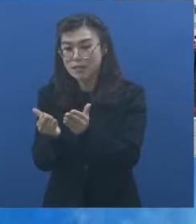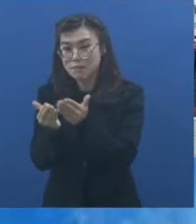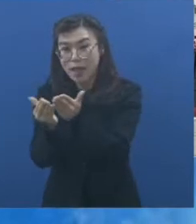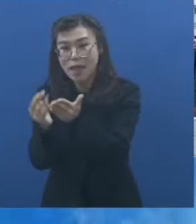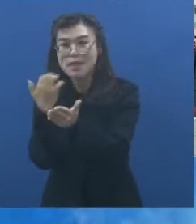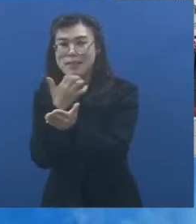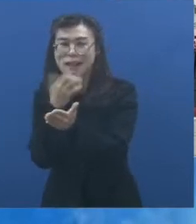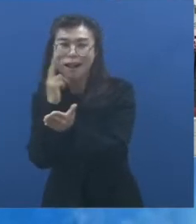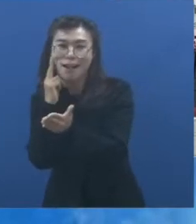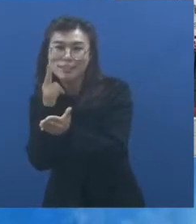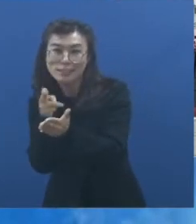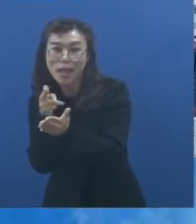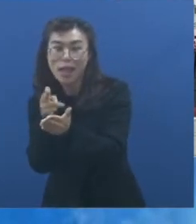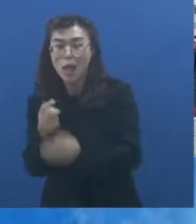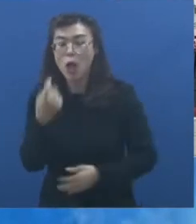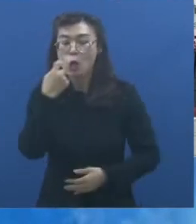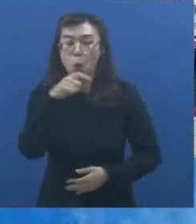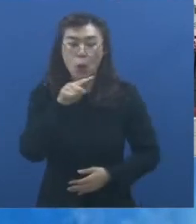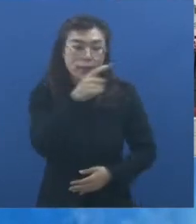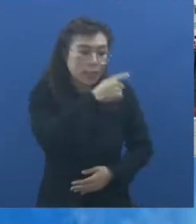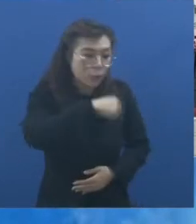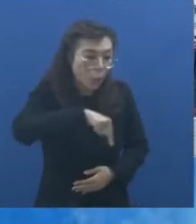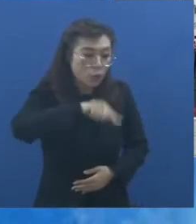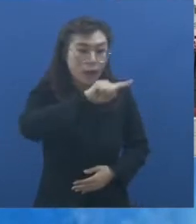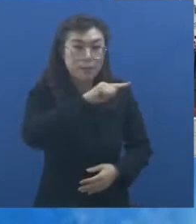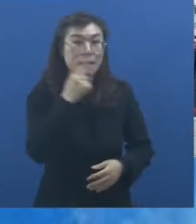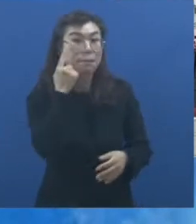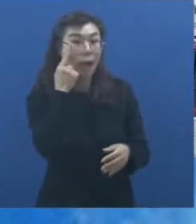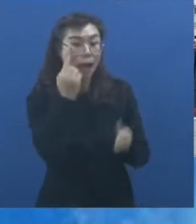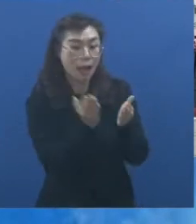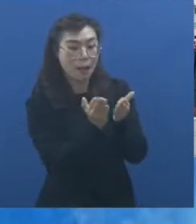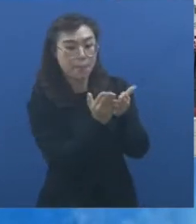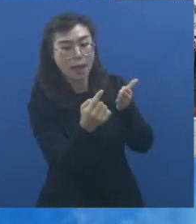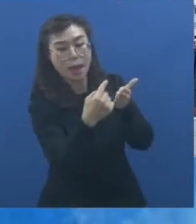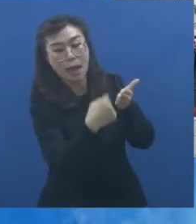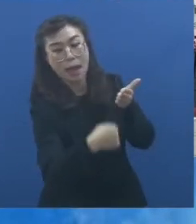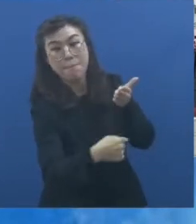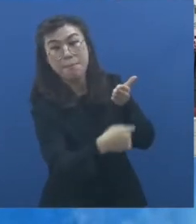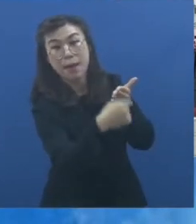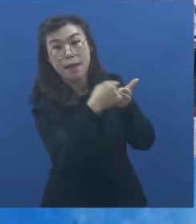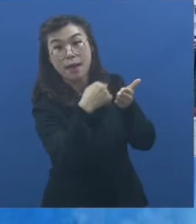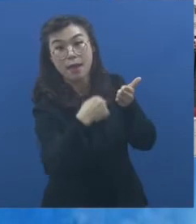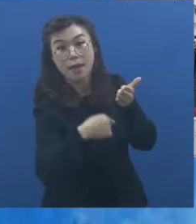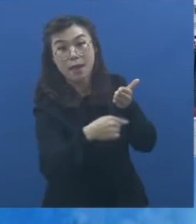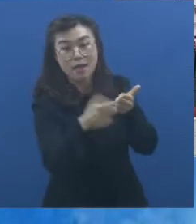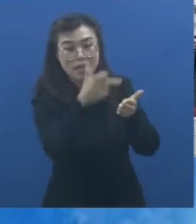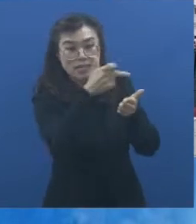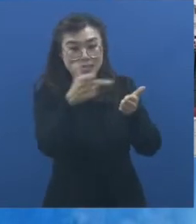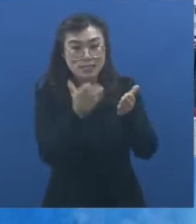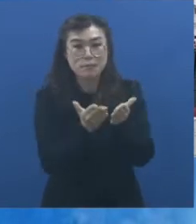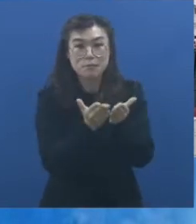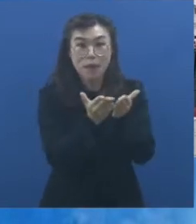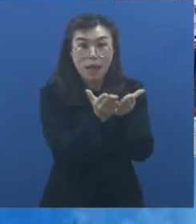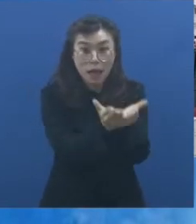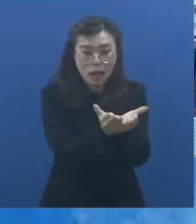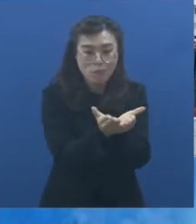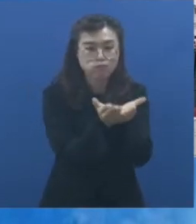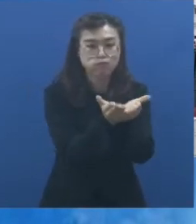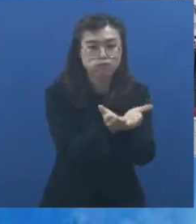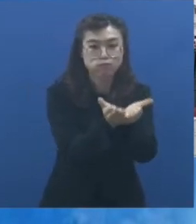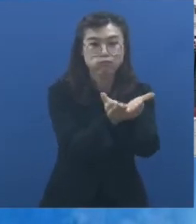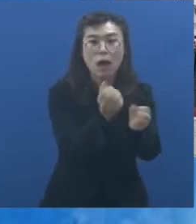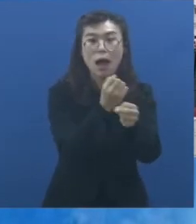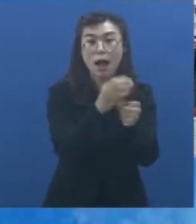초기 노랑 부분 보이시죠 저 보면 앞으로 톡 튀어나온 부분이 있어요 그래서 큰 배가 바다에서 나갈 때는 여러분들